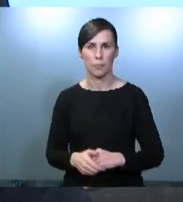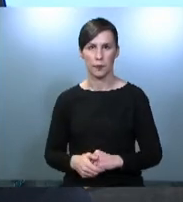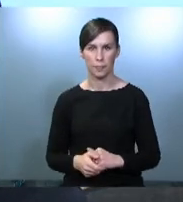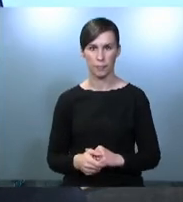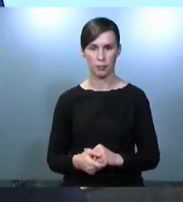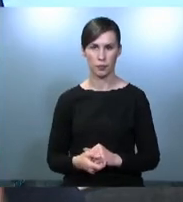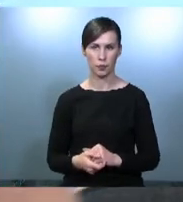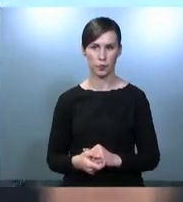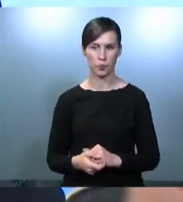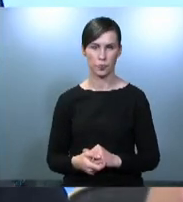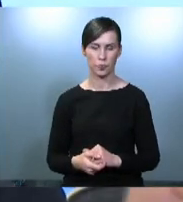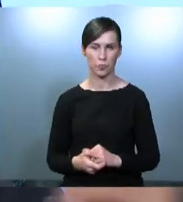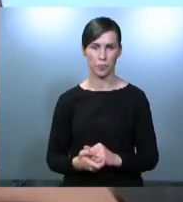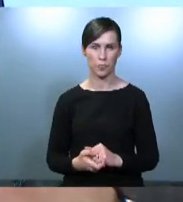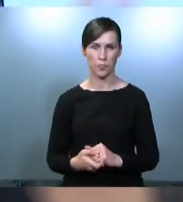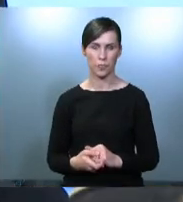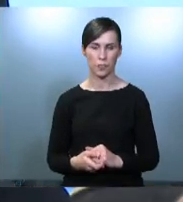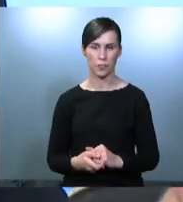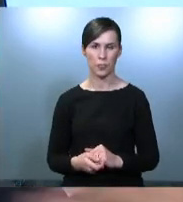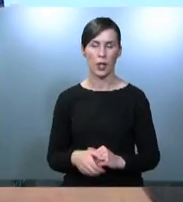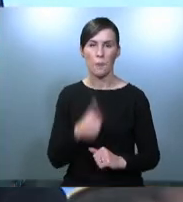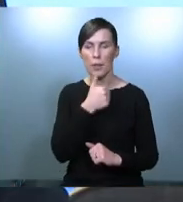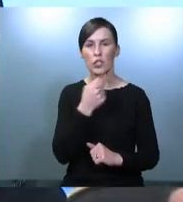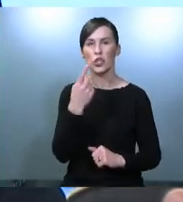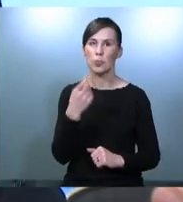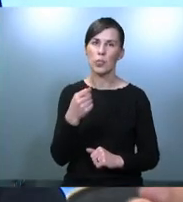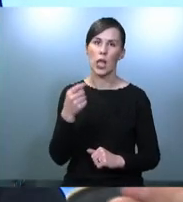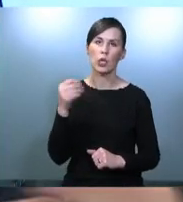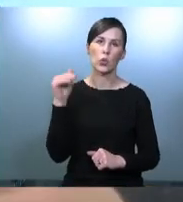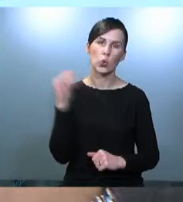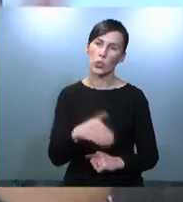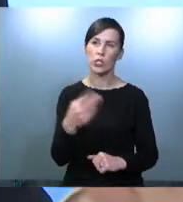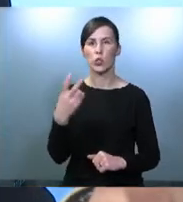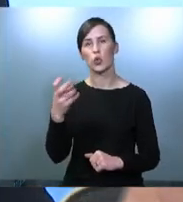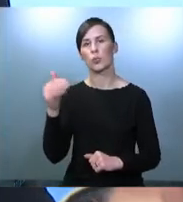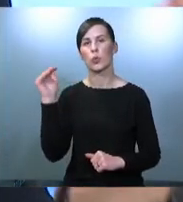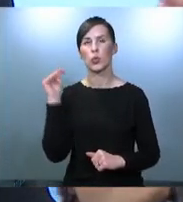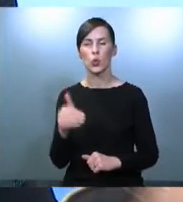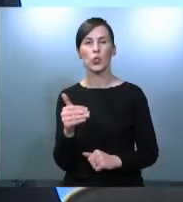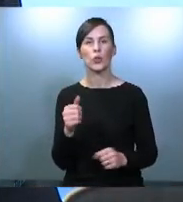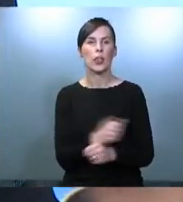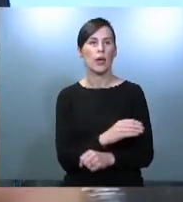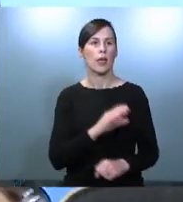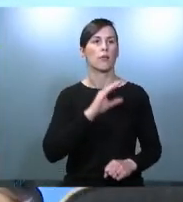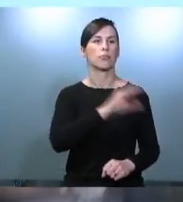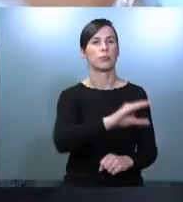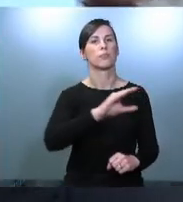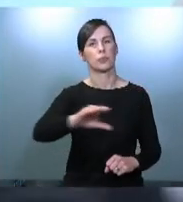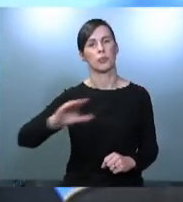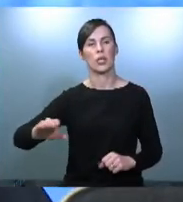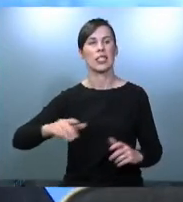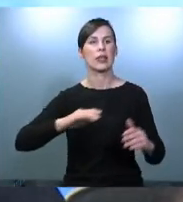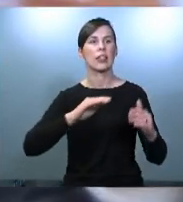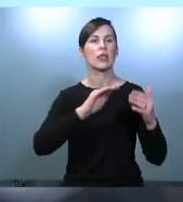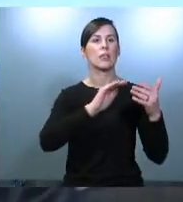dalyvaujantį biudžetą, nu, kaip pavyzdys, sakykim, 100 tūkstančių, 200 tūkstančių paskirti, ir kad miestai, miesteliai,